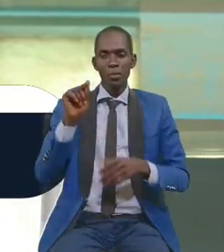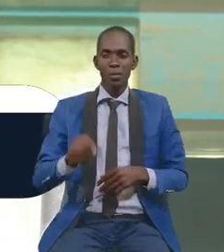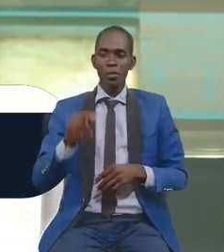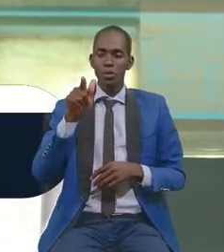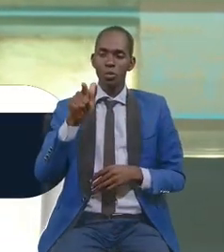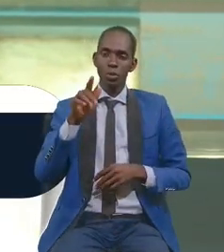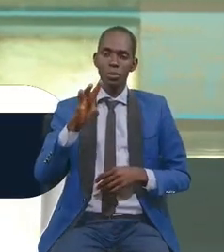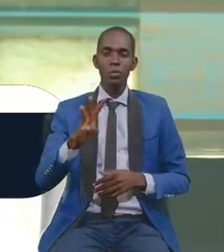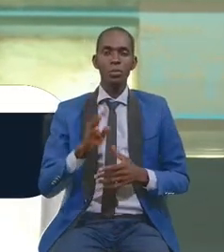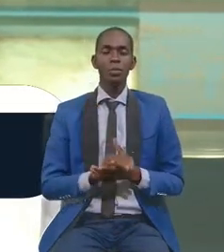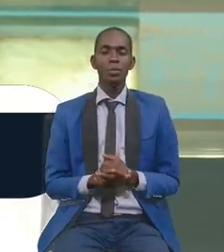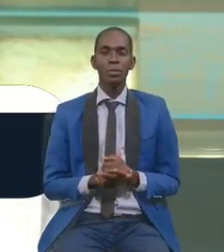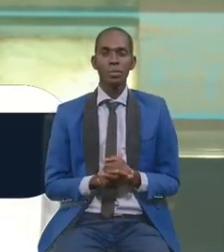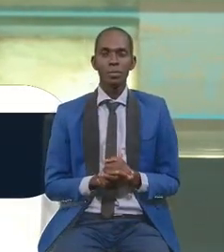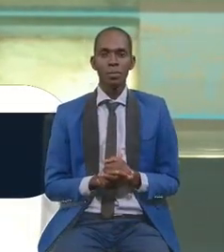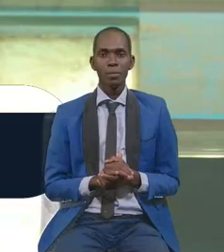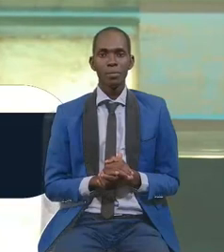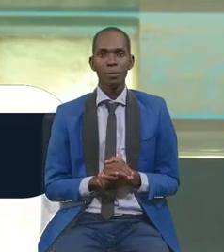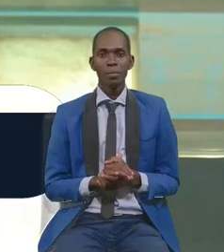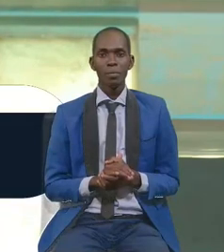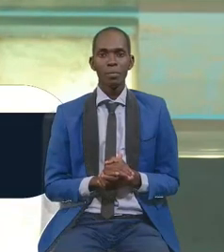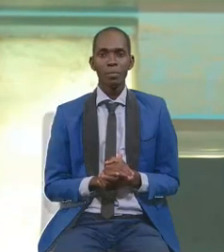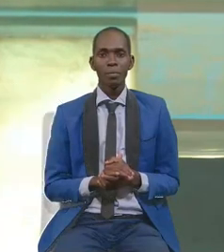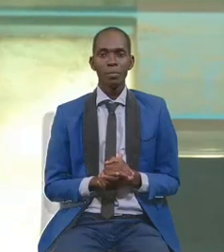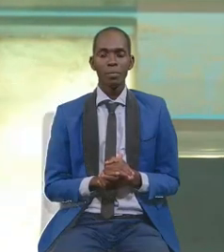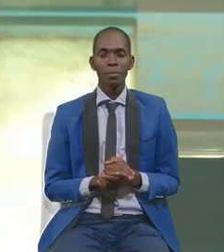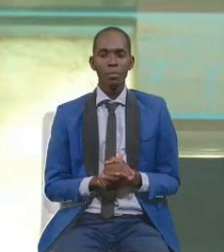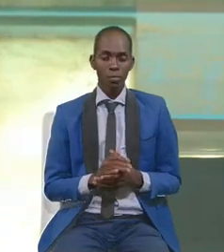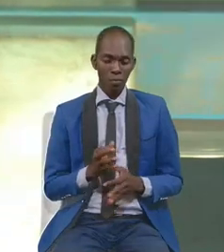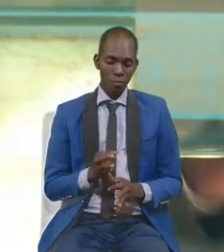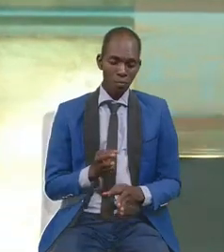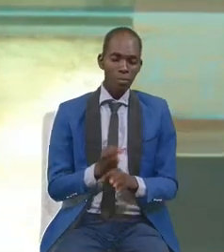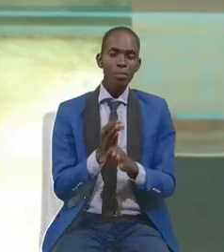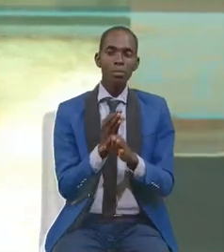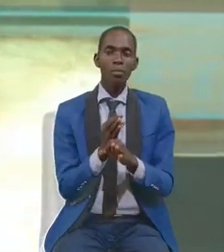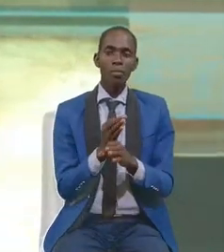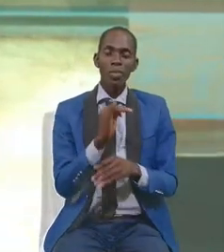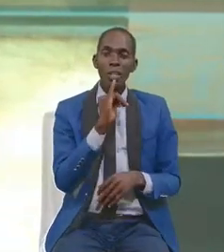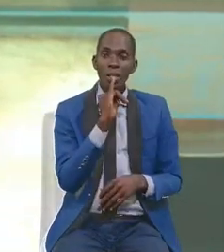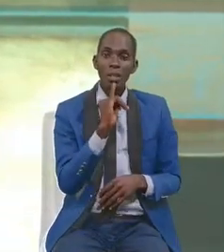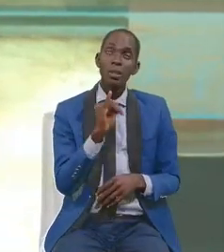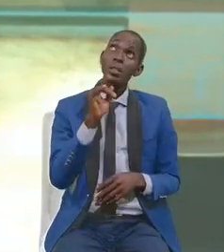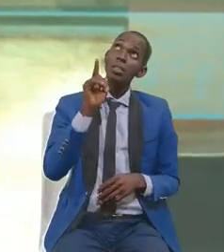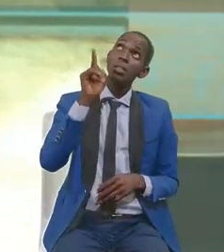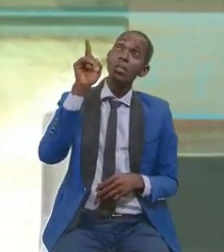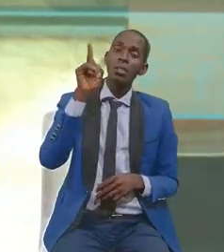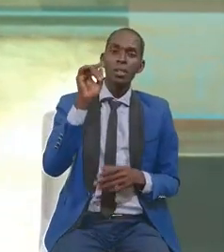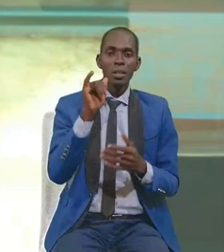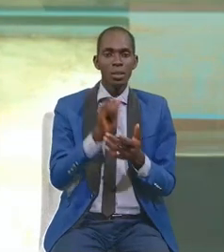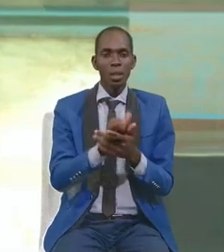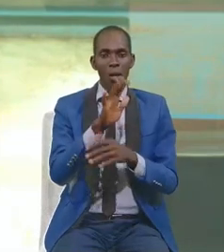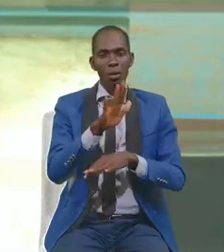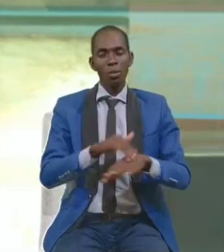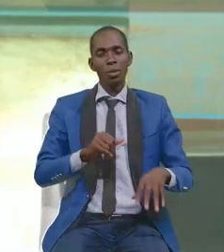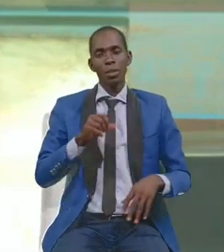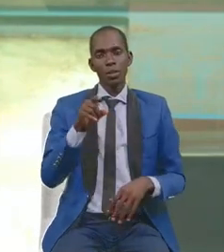5, le verset 24. Celui qui vous a appelé est fidèle, et